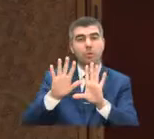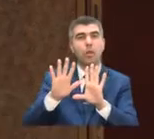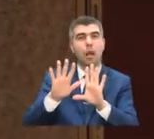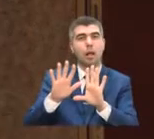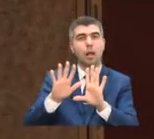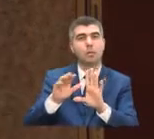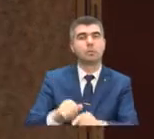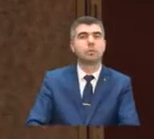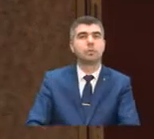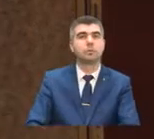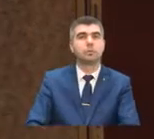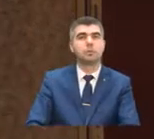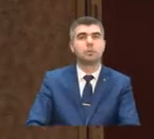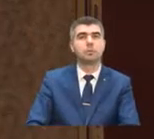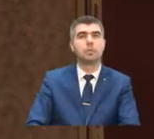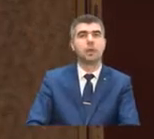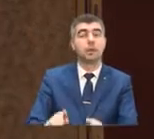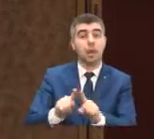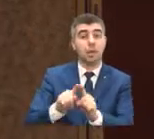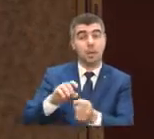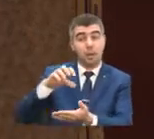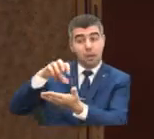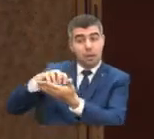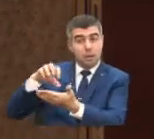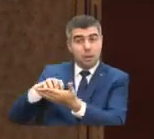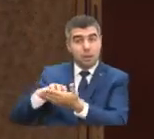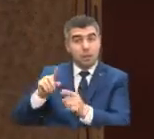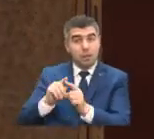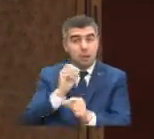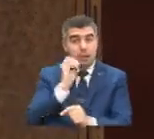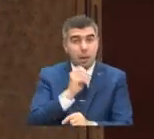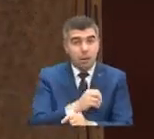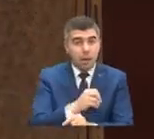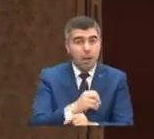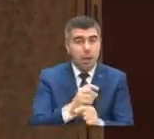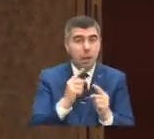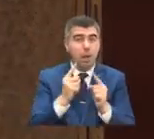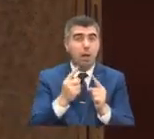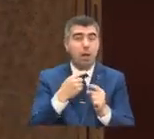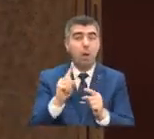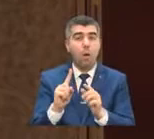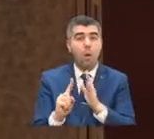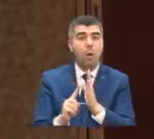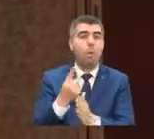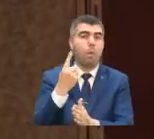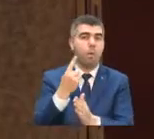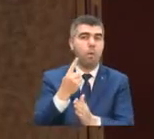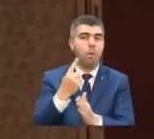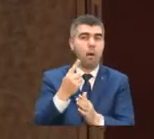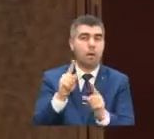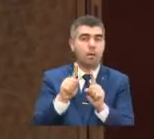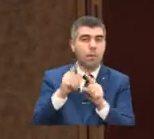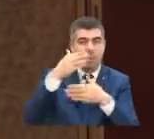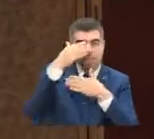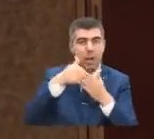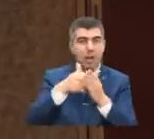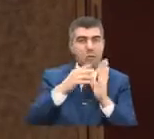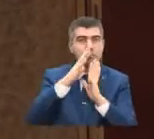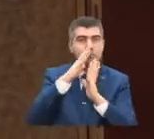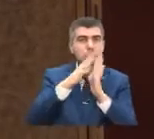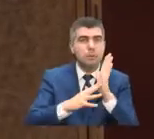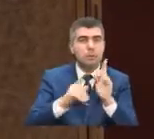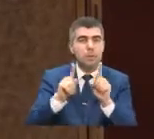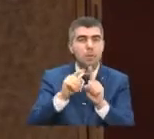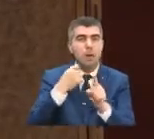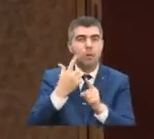ماشي ما كنتكلموش على المطارح كيف ما كانت، كنتكلموا لأول مرة في تاريخ المغرب كندمجوا التثمين